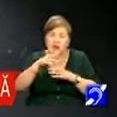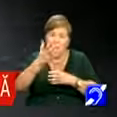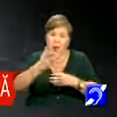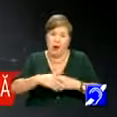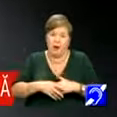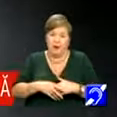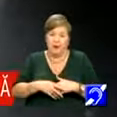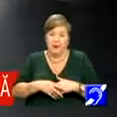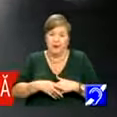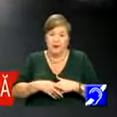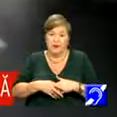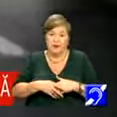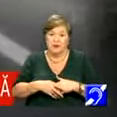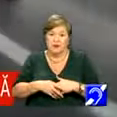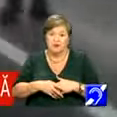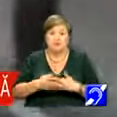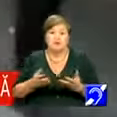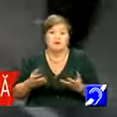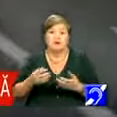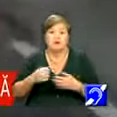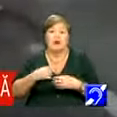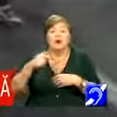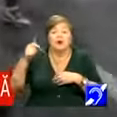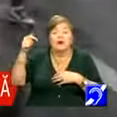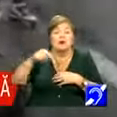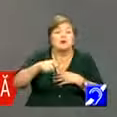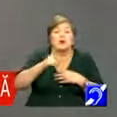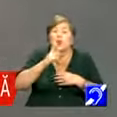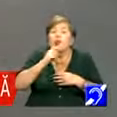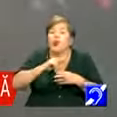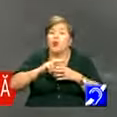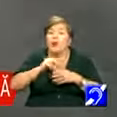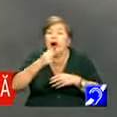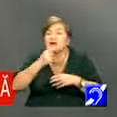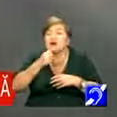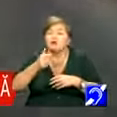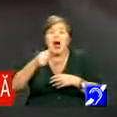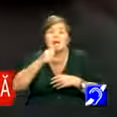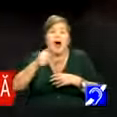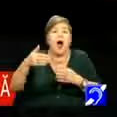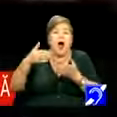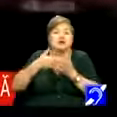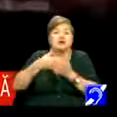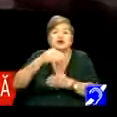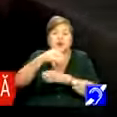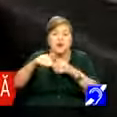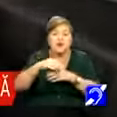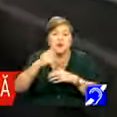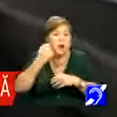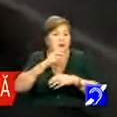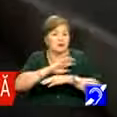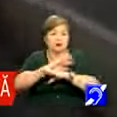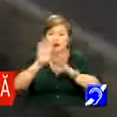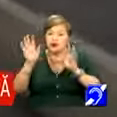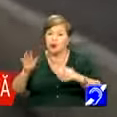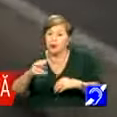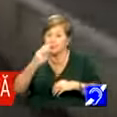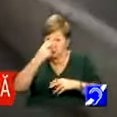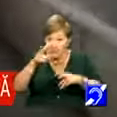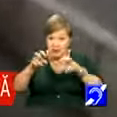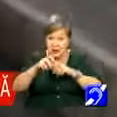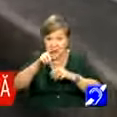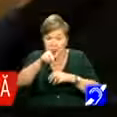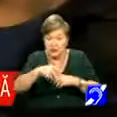pauză este udă? De unde se scurge apa asta pe carosabil, nu pot să-mi dau seama. Am alunecat. E vizibilă gheața jos acolo. Era